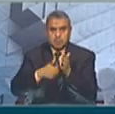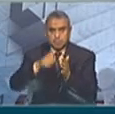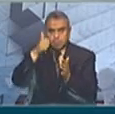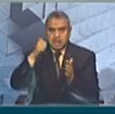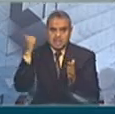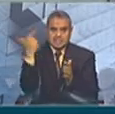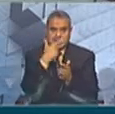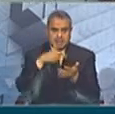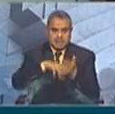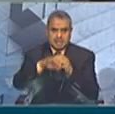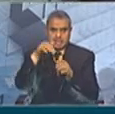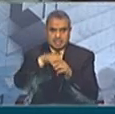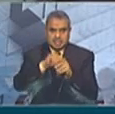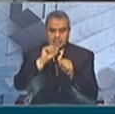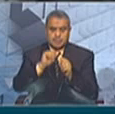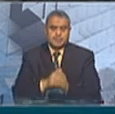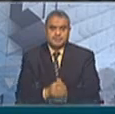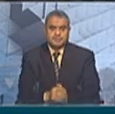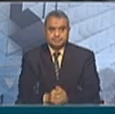والثانية.